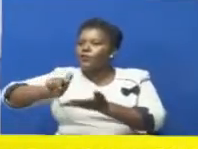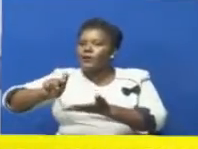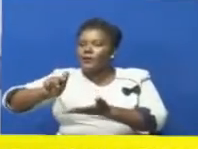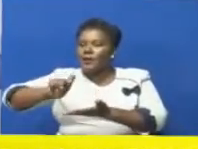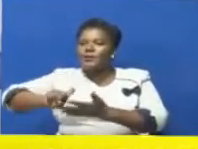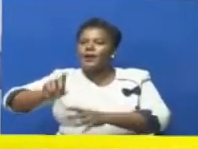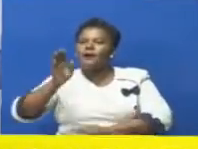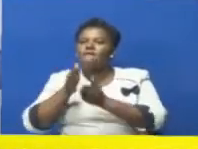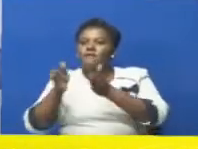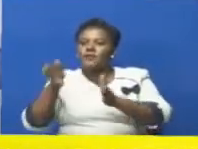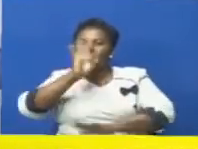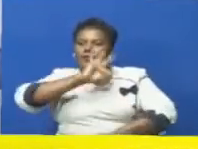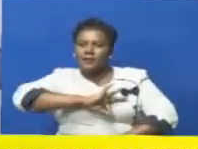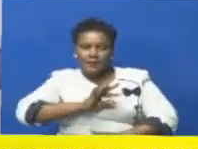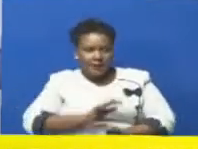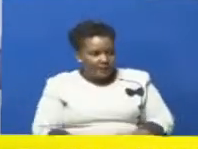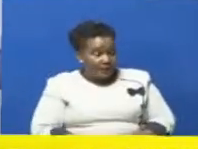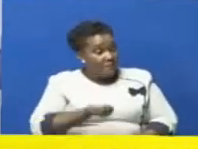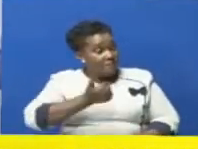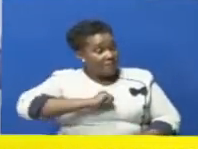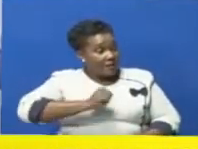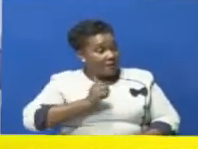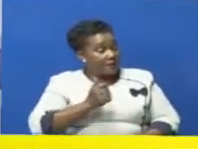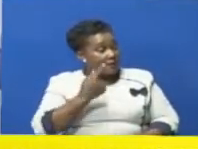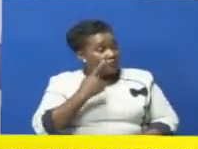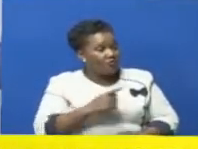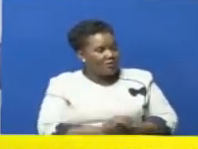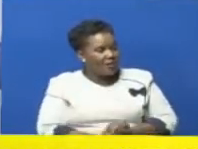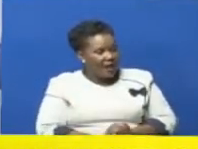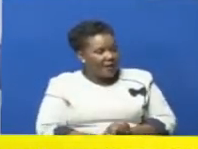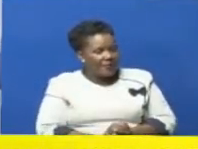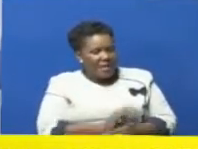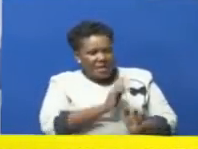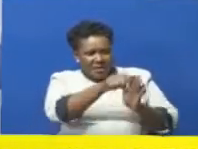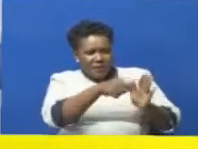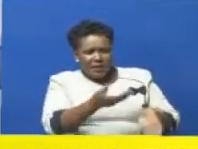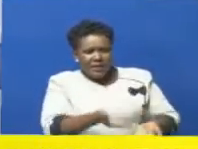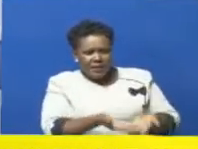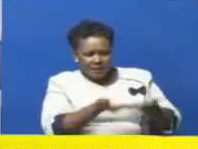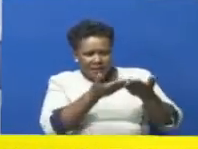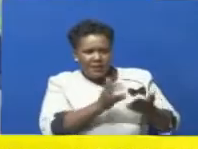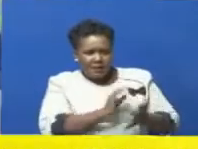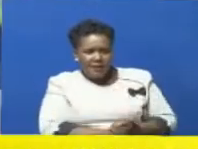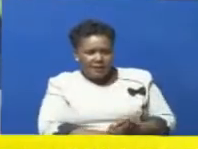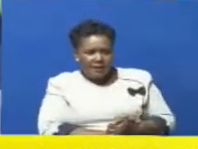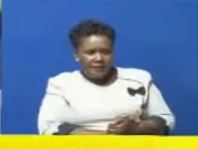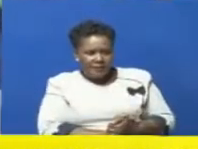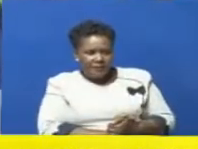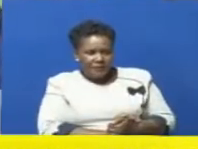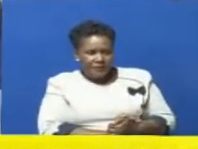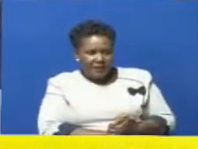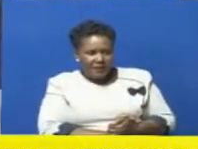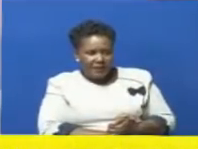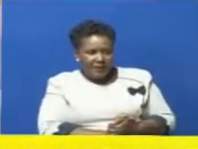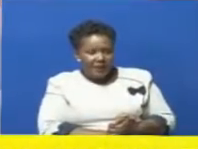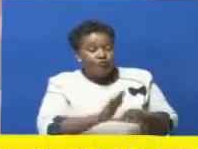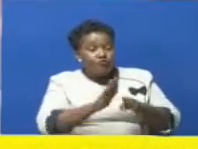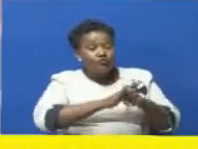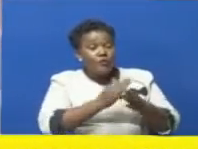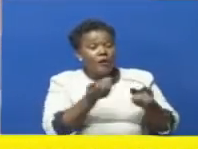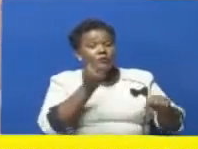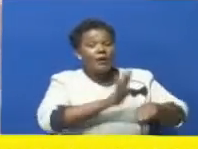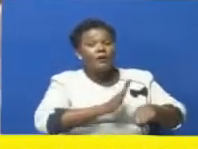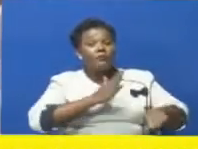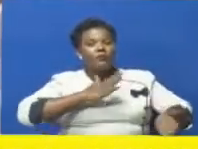uhalisia. Ni jinsi gani naweza nikatumia elimu yangu, jinsi naweza nikatumia kodi ambayo nimetumia kodi ya Watanzania, maana mimi